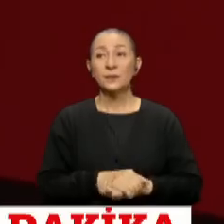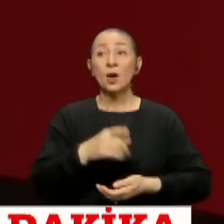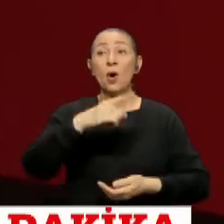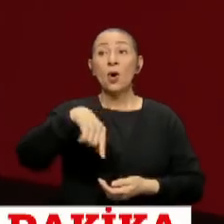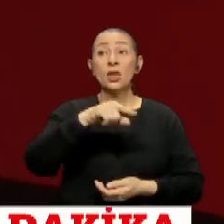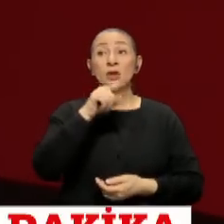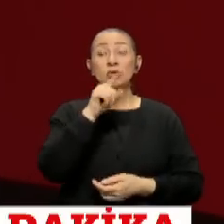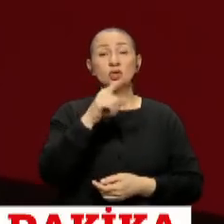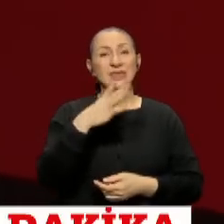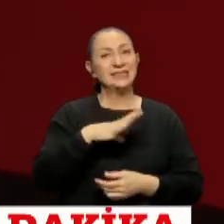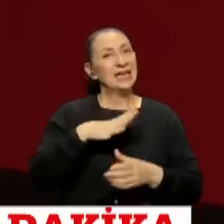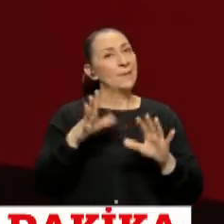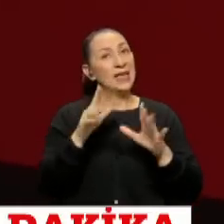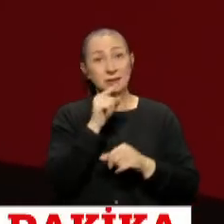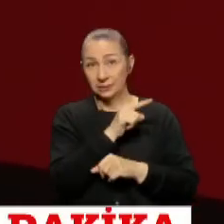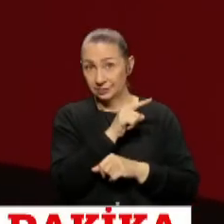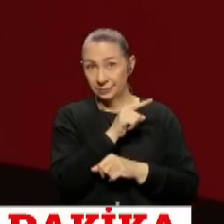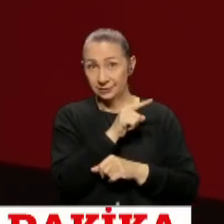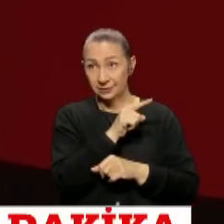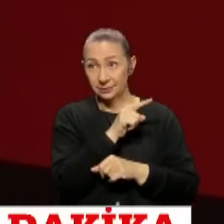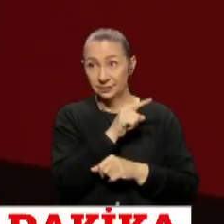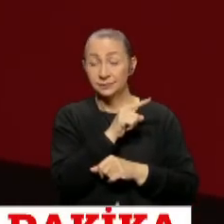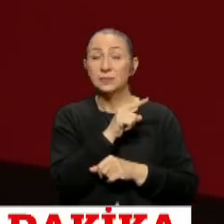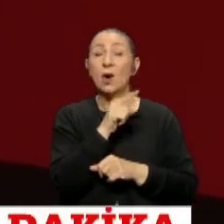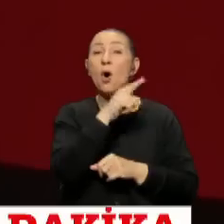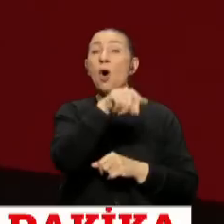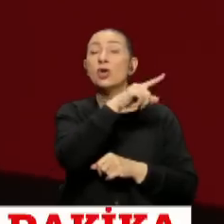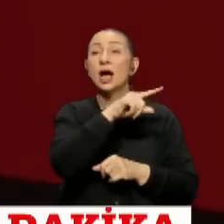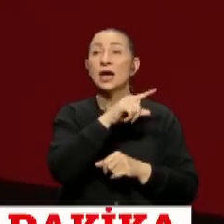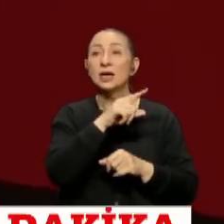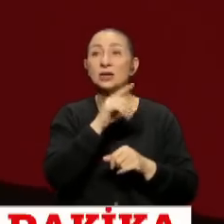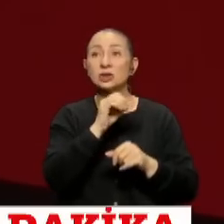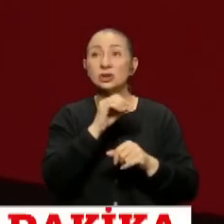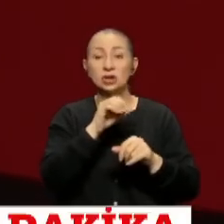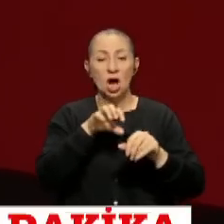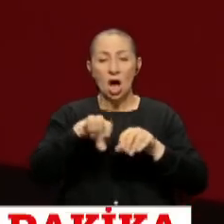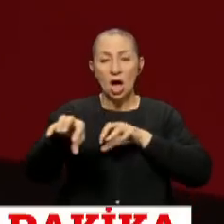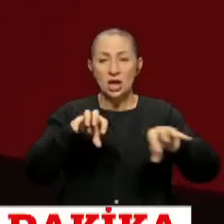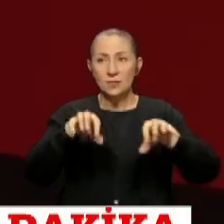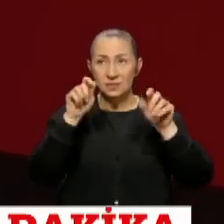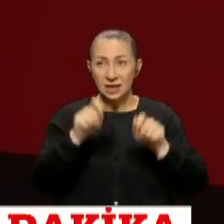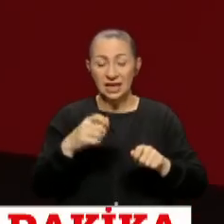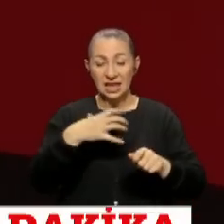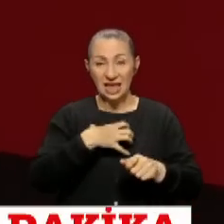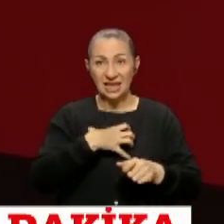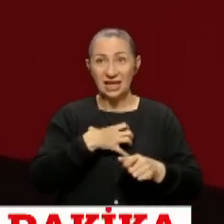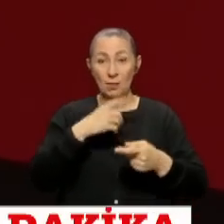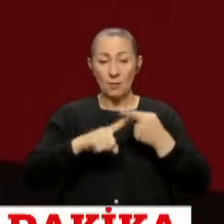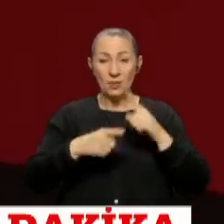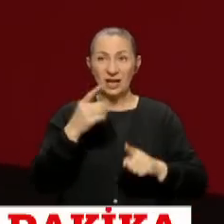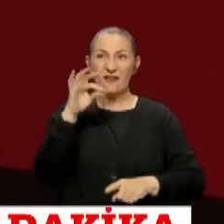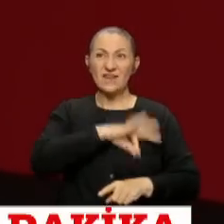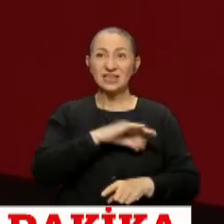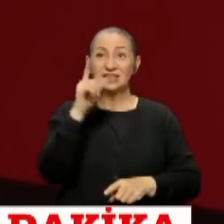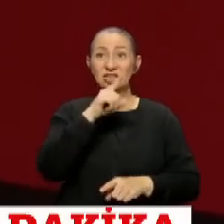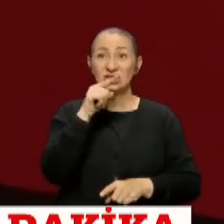Onlar şunu isteyebilirler. Onlar kutuplaşmayı kendi siyasi